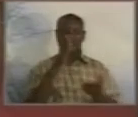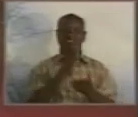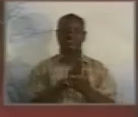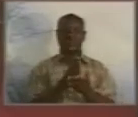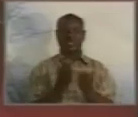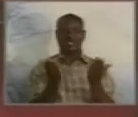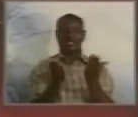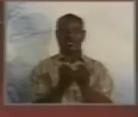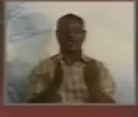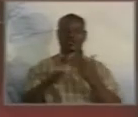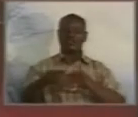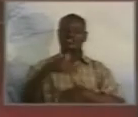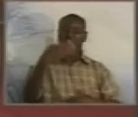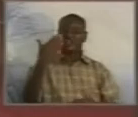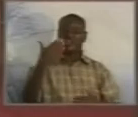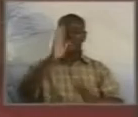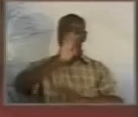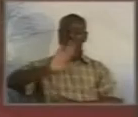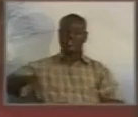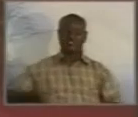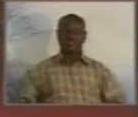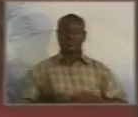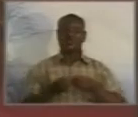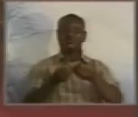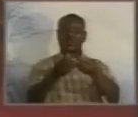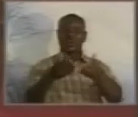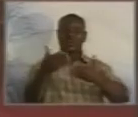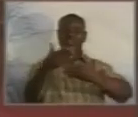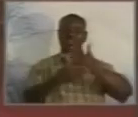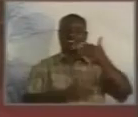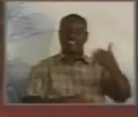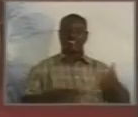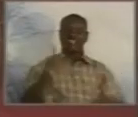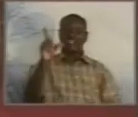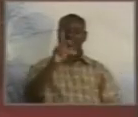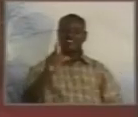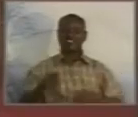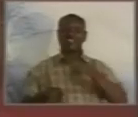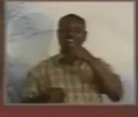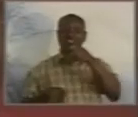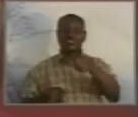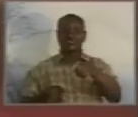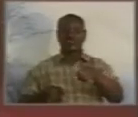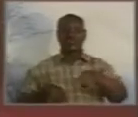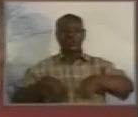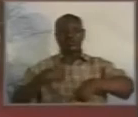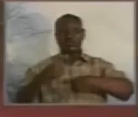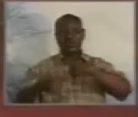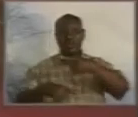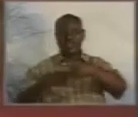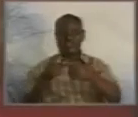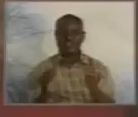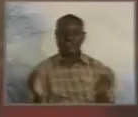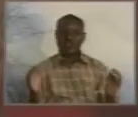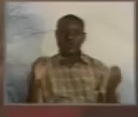kama keni hi ili kza maira kifi wanyama na waji wakim sehemu